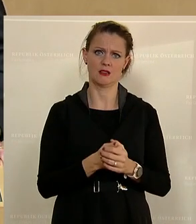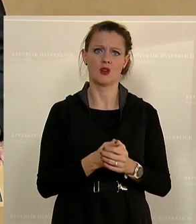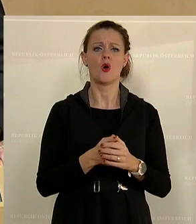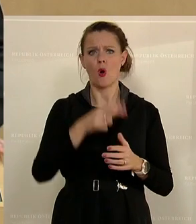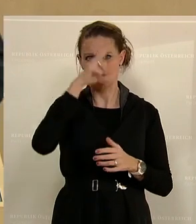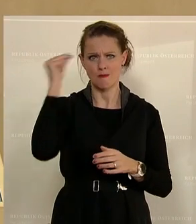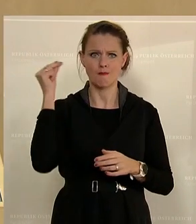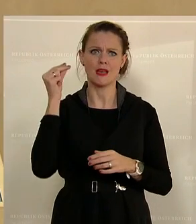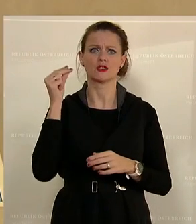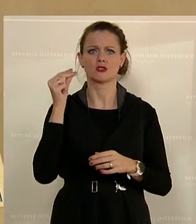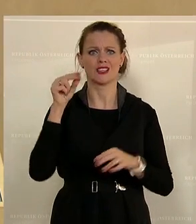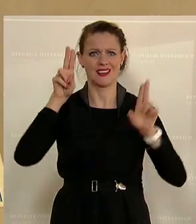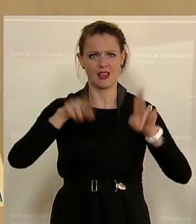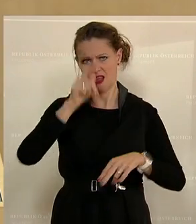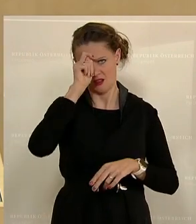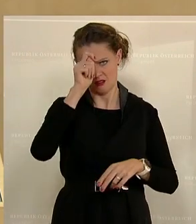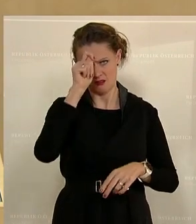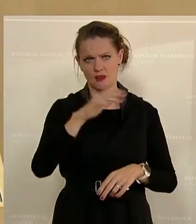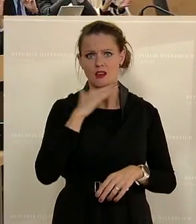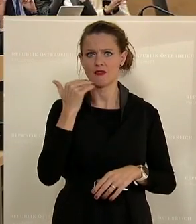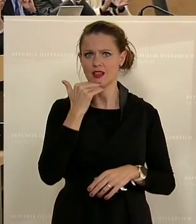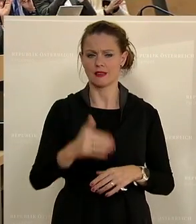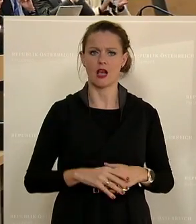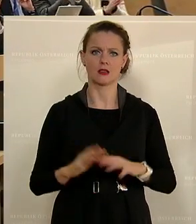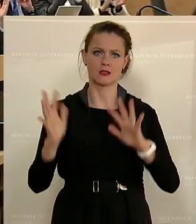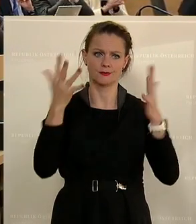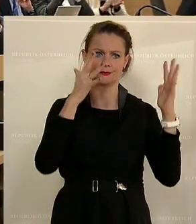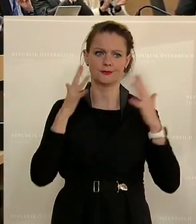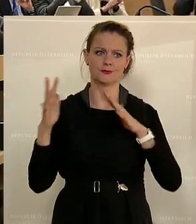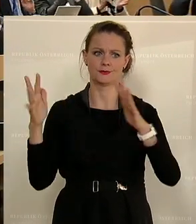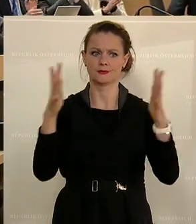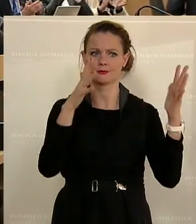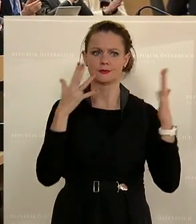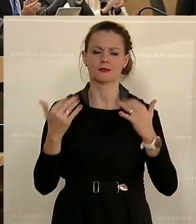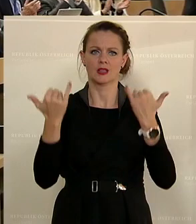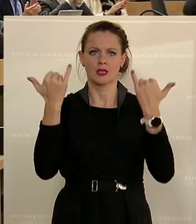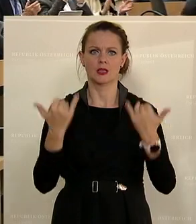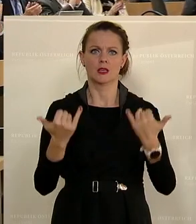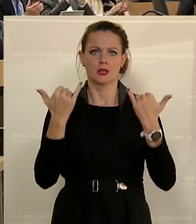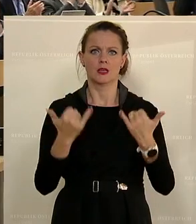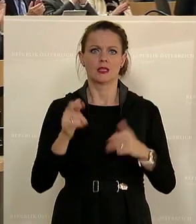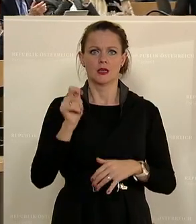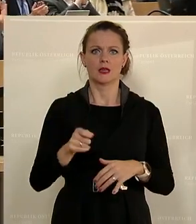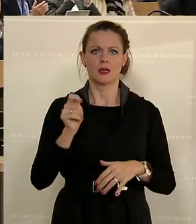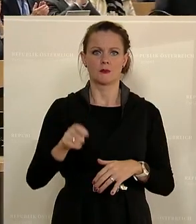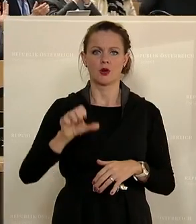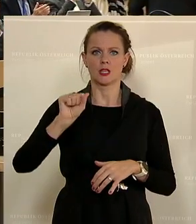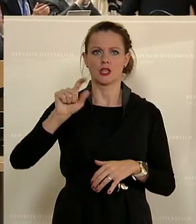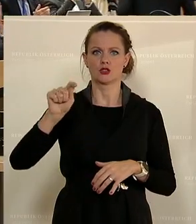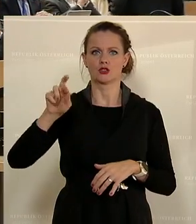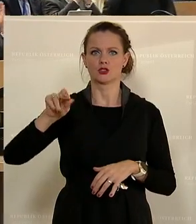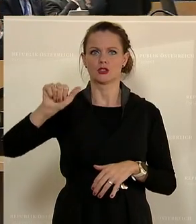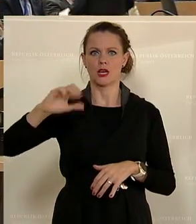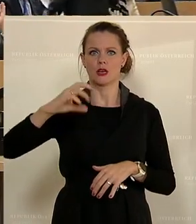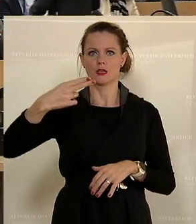Menschenrecht geachtet wird. Vielen Dank. Martin Engelberg von der ÖVP fordert den sofortigen Stopp der Hinrichtungen im Iran.